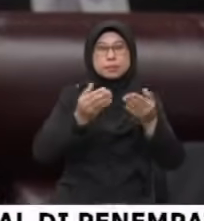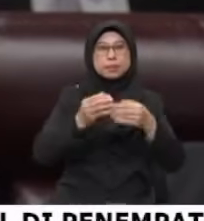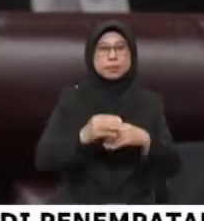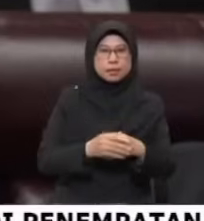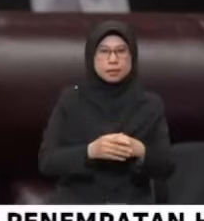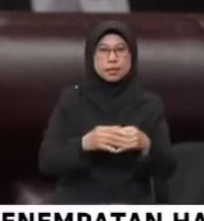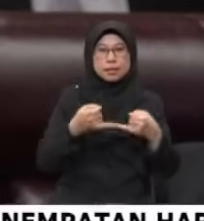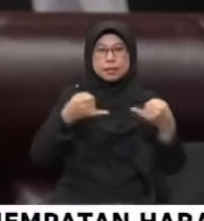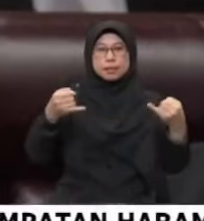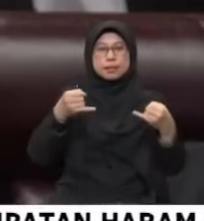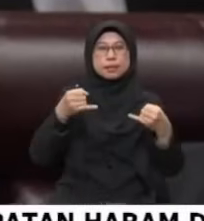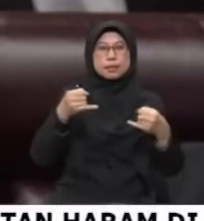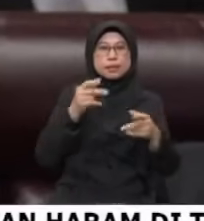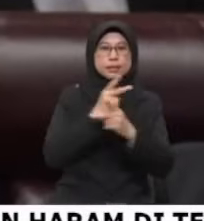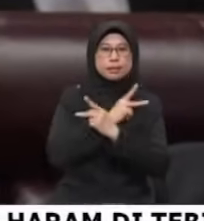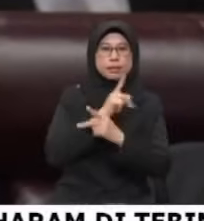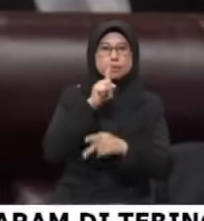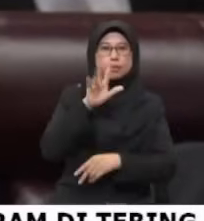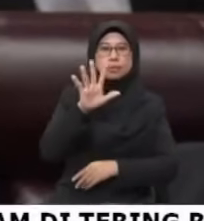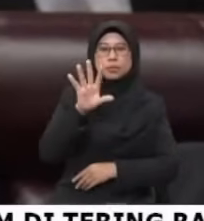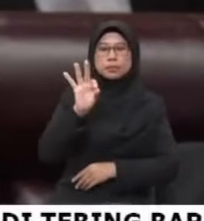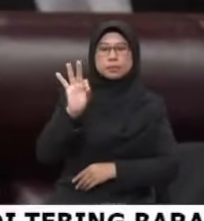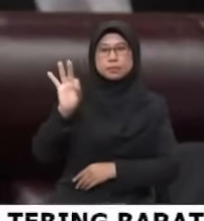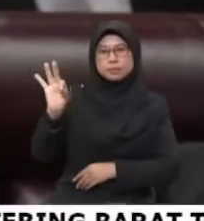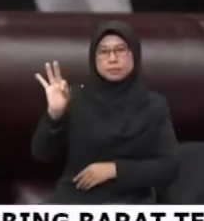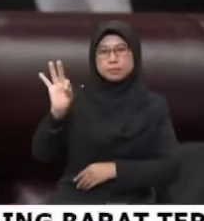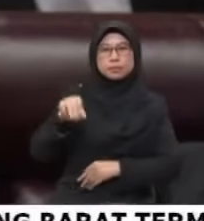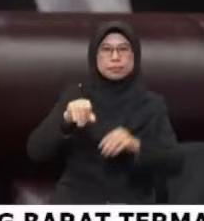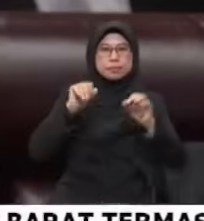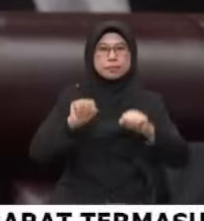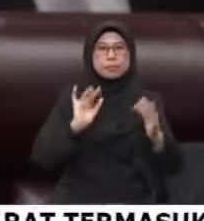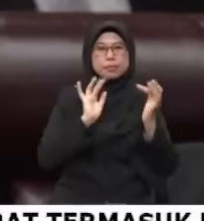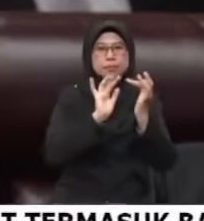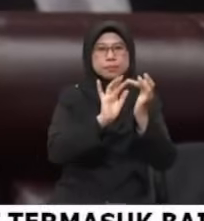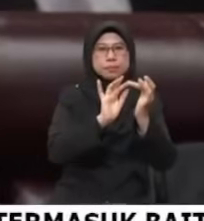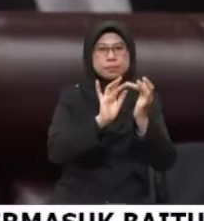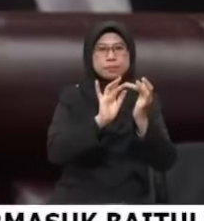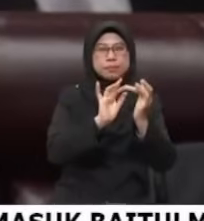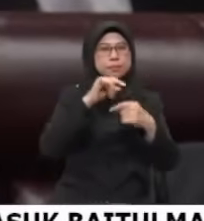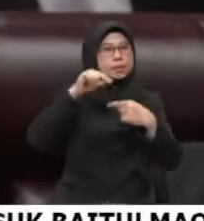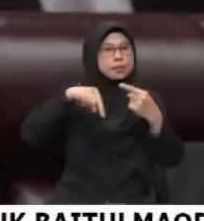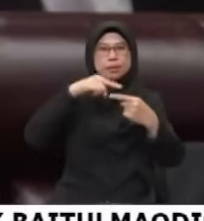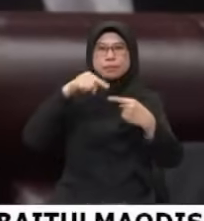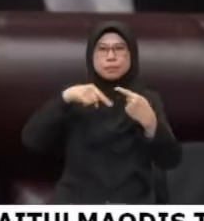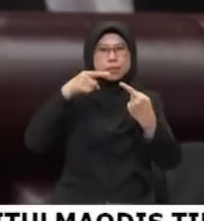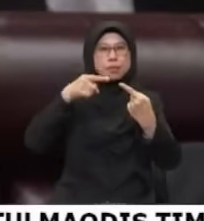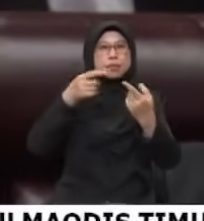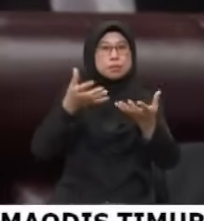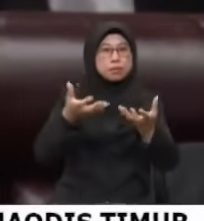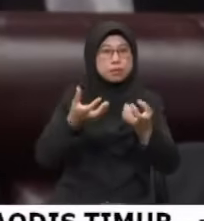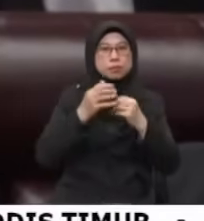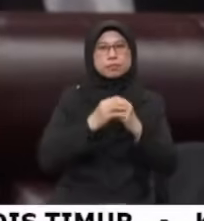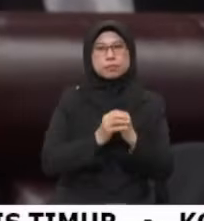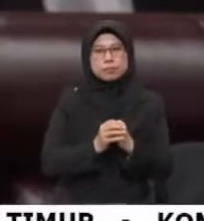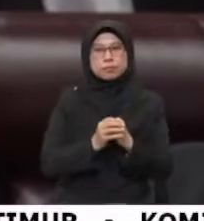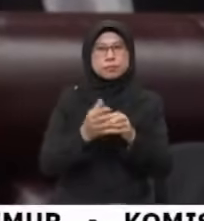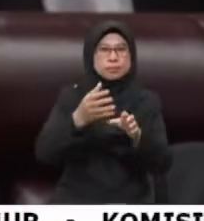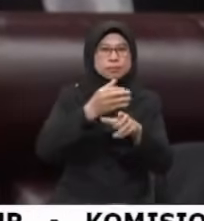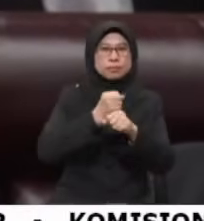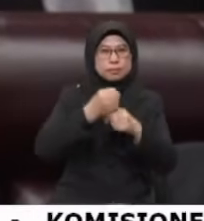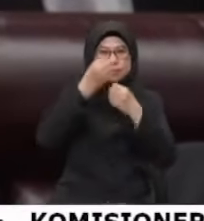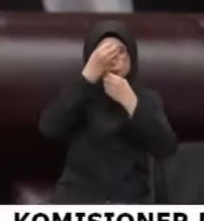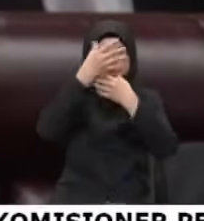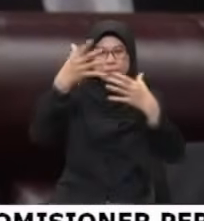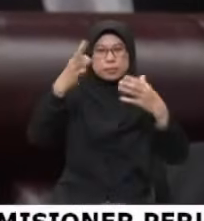kasih 15999 yang boleh dihubungi orang ramai pada bila-bila masa bagi mendapatkan